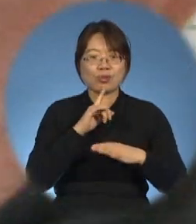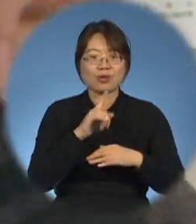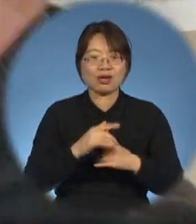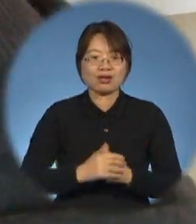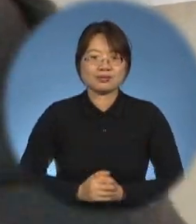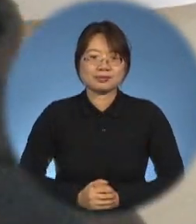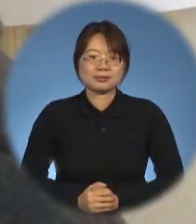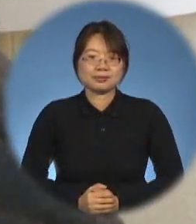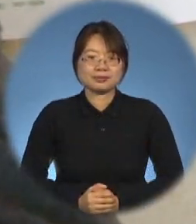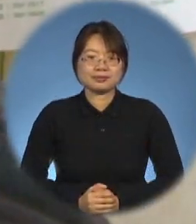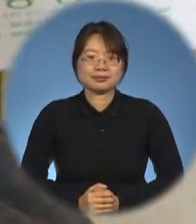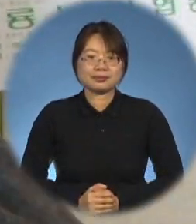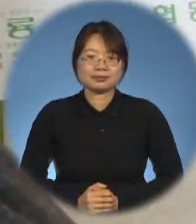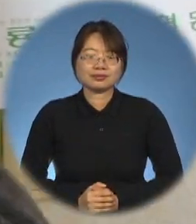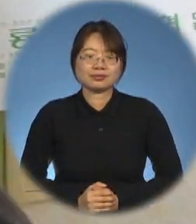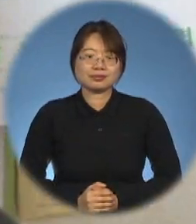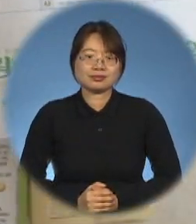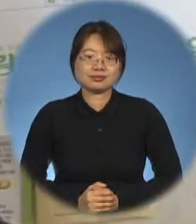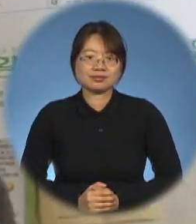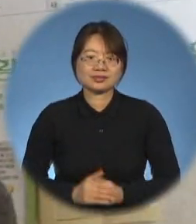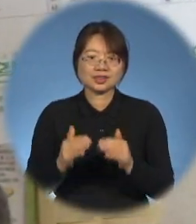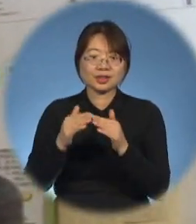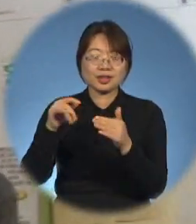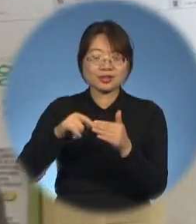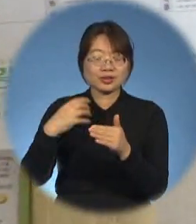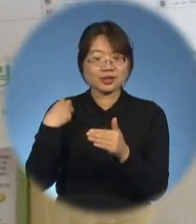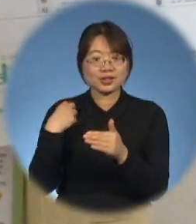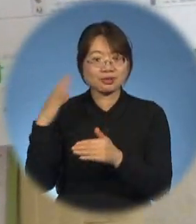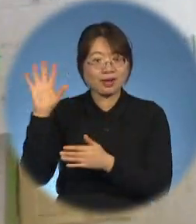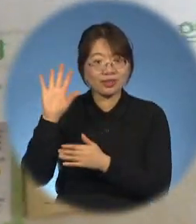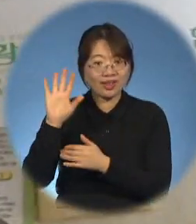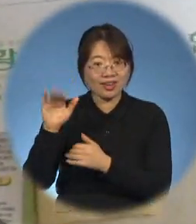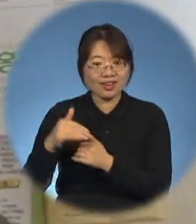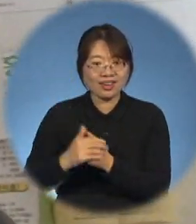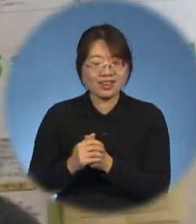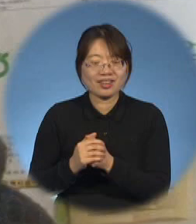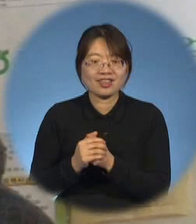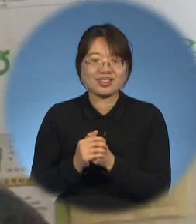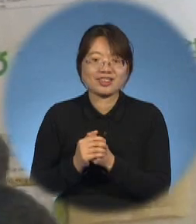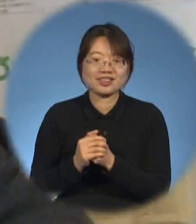먹는 집에서는 책임 안 죽어